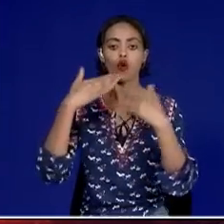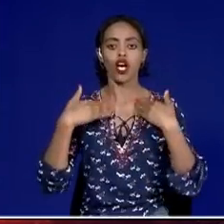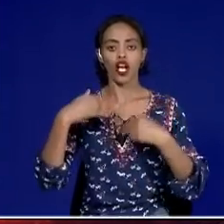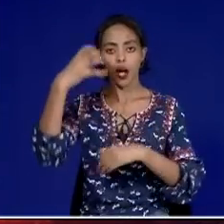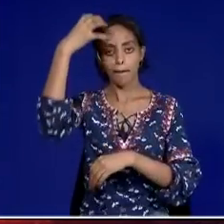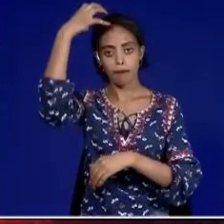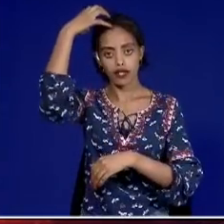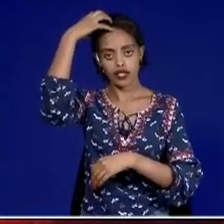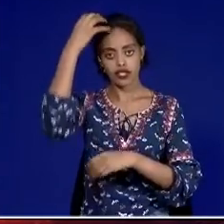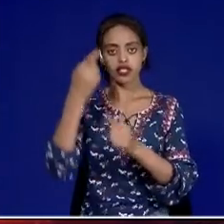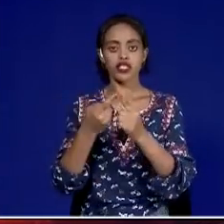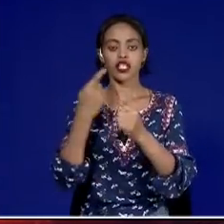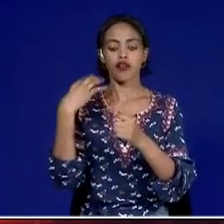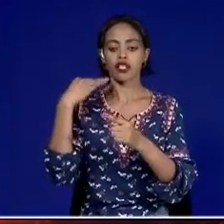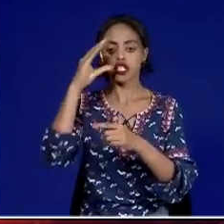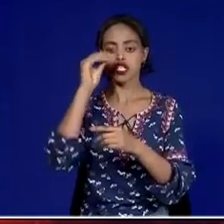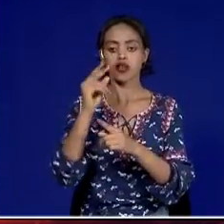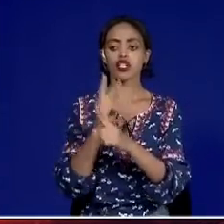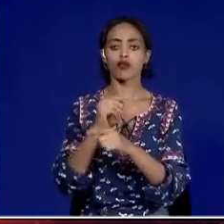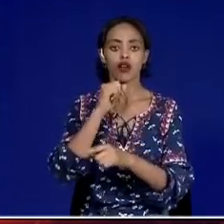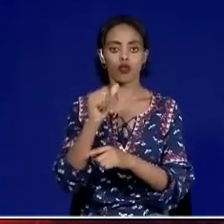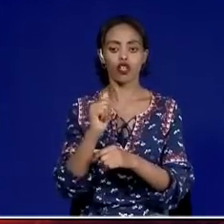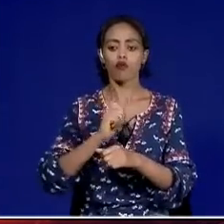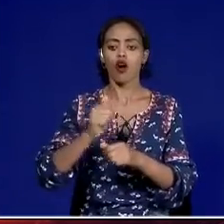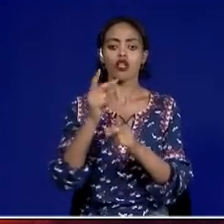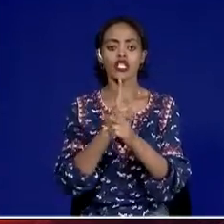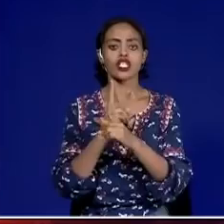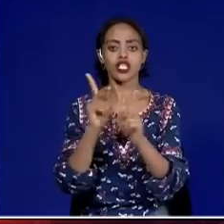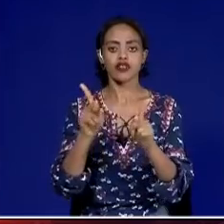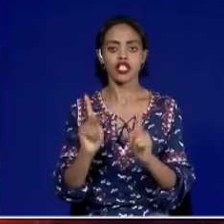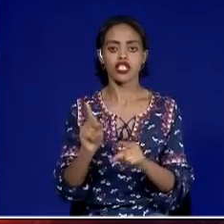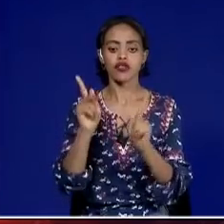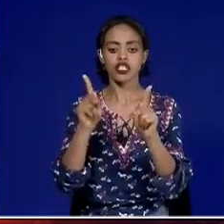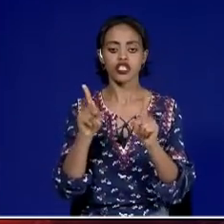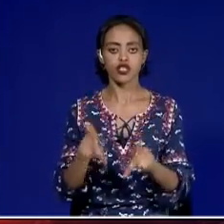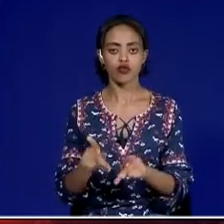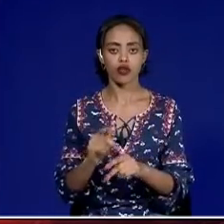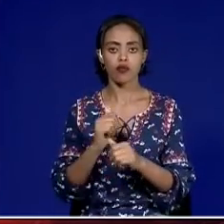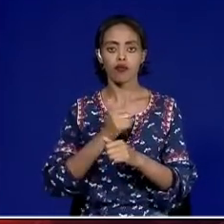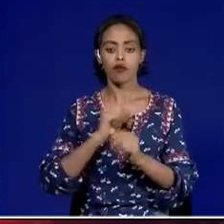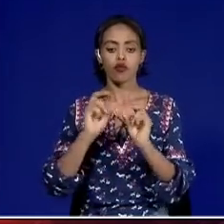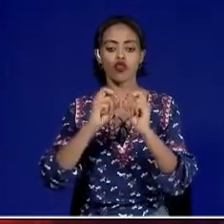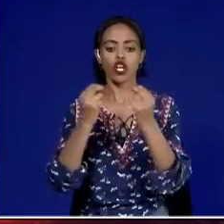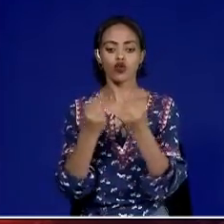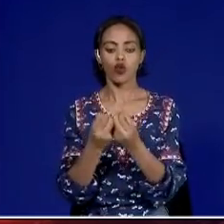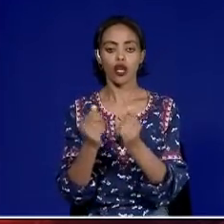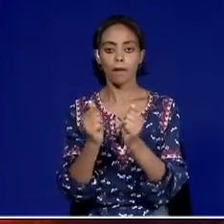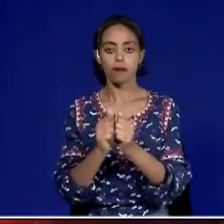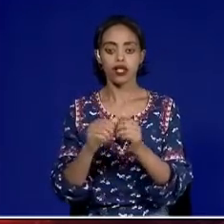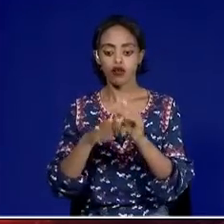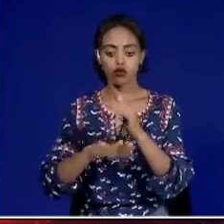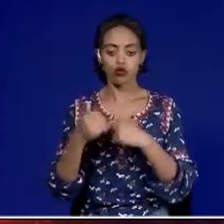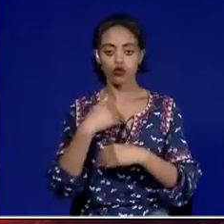መንግስትን ካብ ግለሰብ ናይ ኮነን ክጥበቕ ዝግብኦ ባዕሎቲ ሕብረተሰብ ባዕሎቲ ህዝቢ ብቢ እናተወደበ ምስ ማሕበረ ትሕትኡ